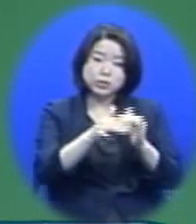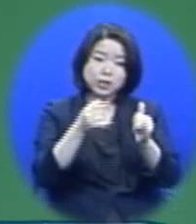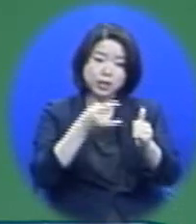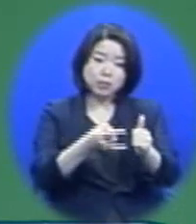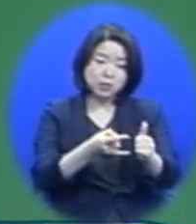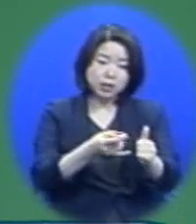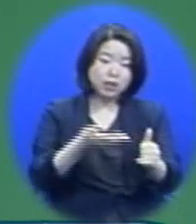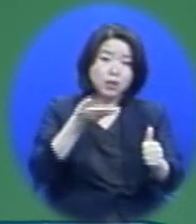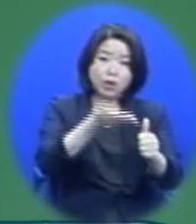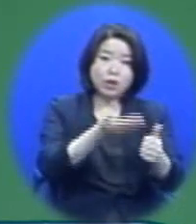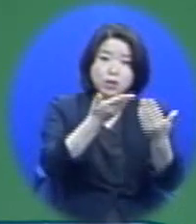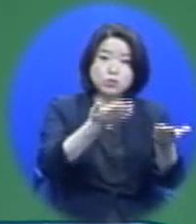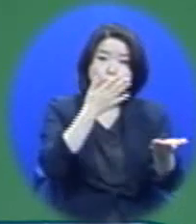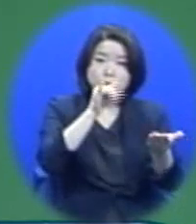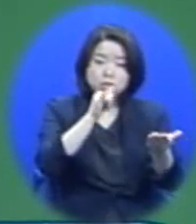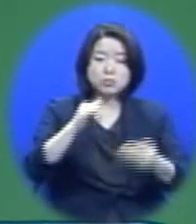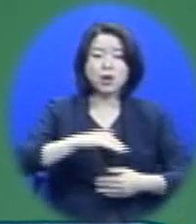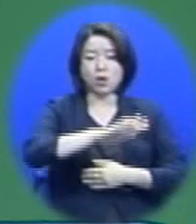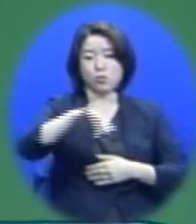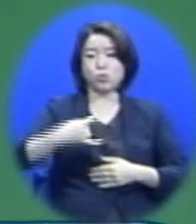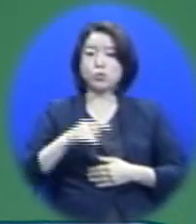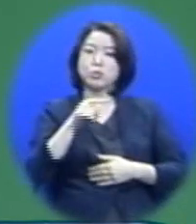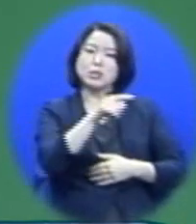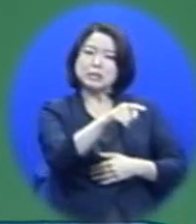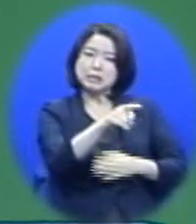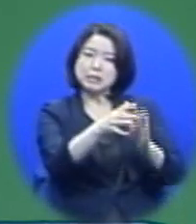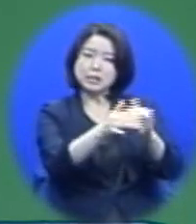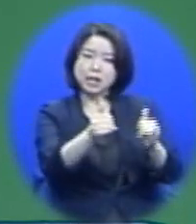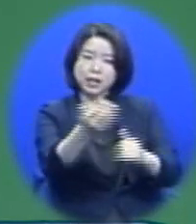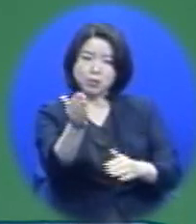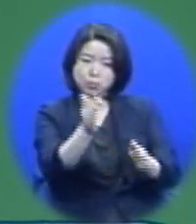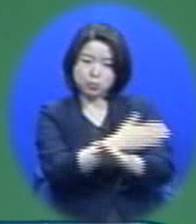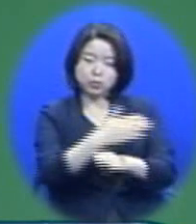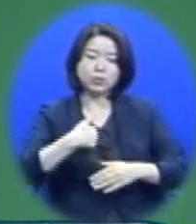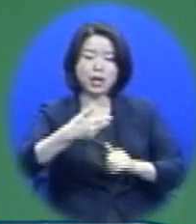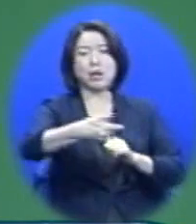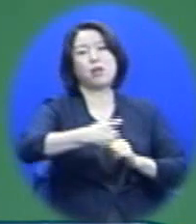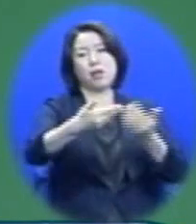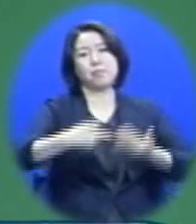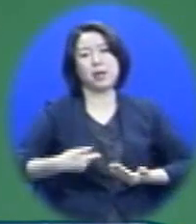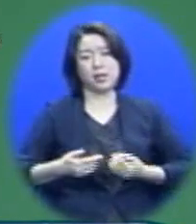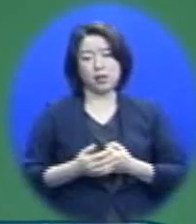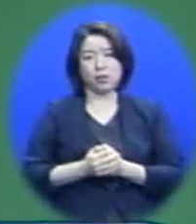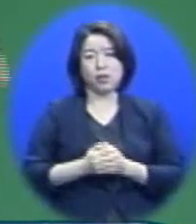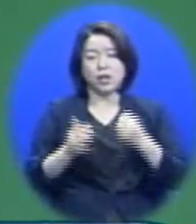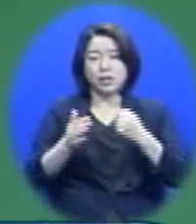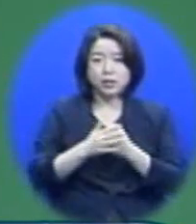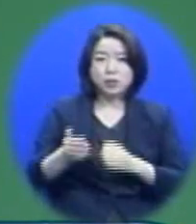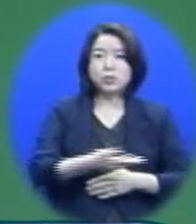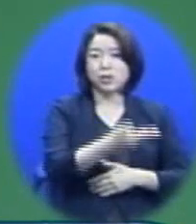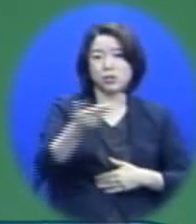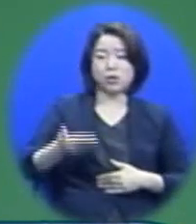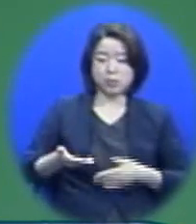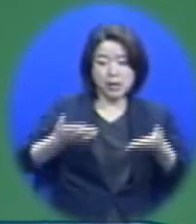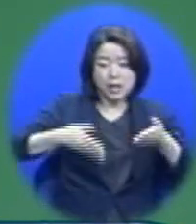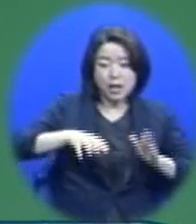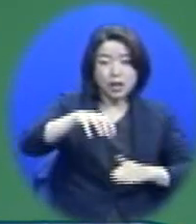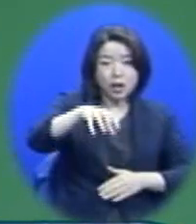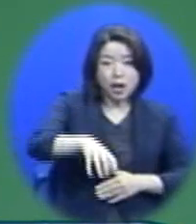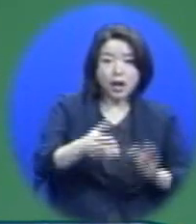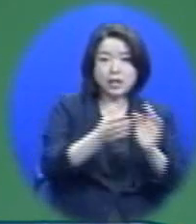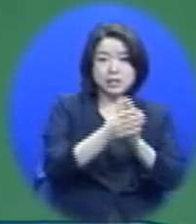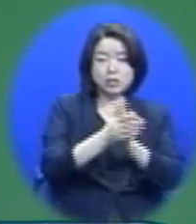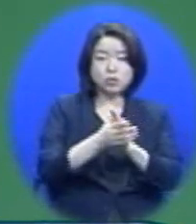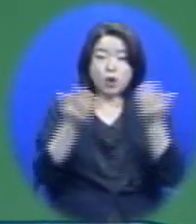있겠지만 우리도 그 사람으로부터 영향을 받습니다. 그러니 여러분, 이제부터 그저 고향 친구,